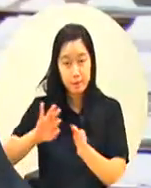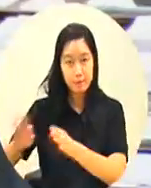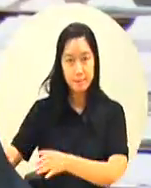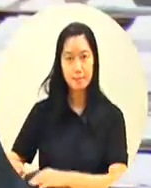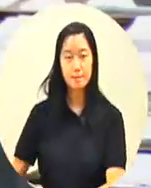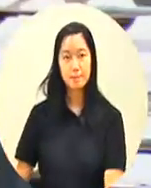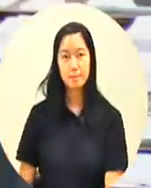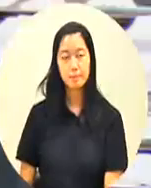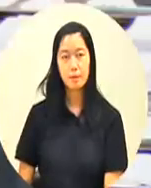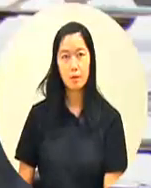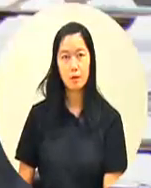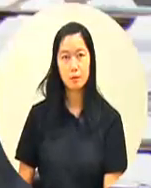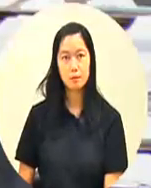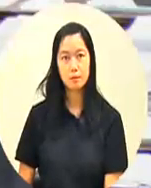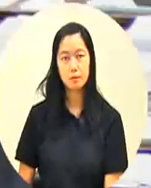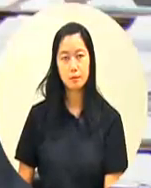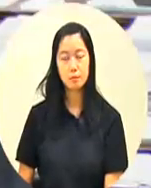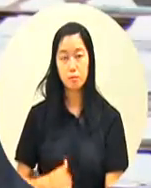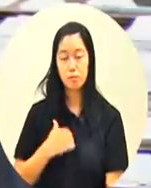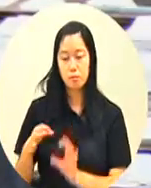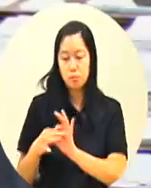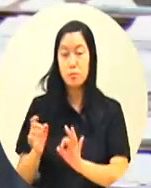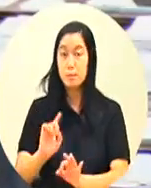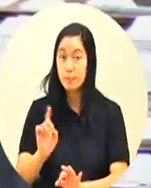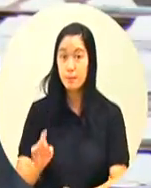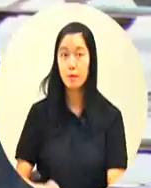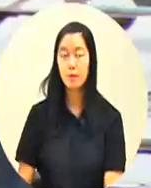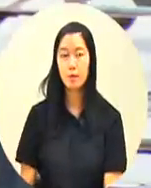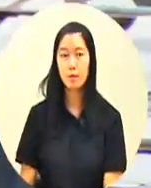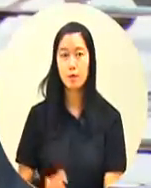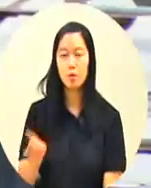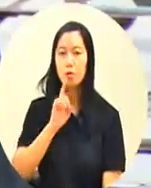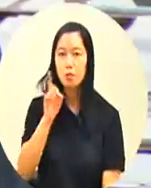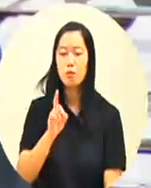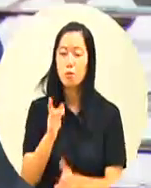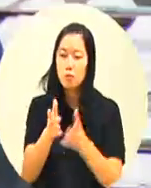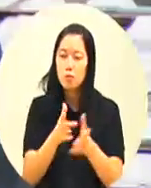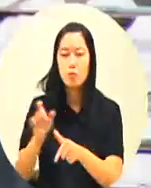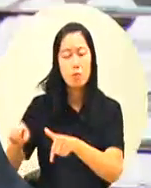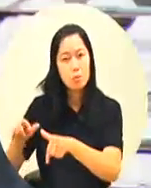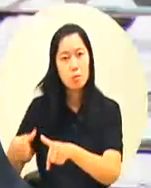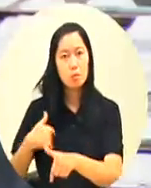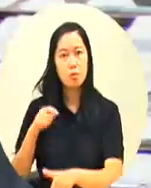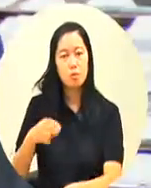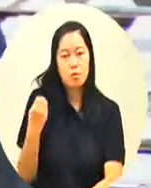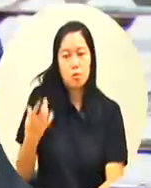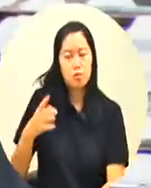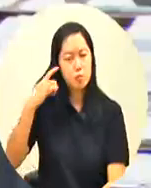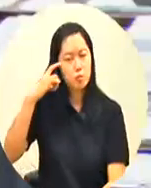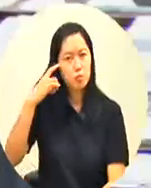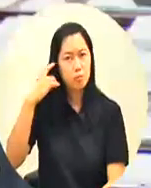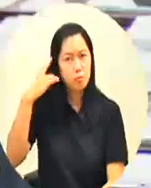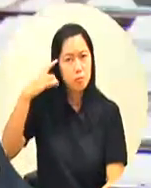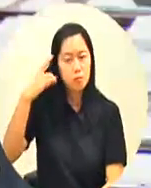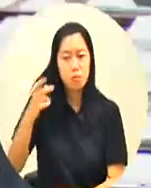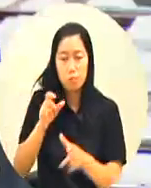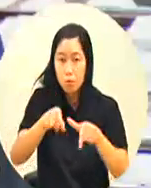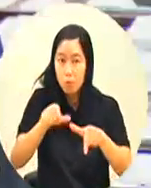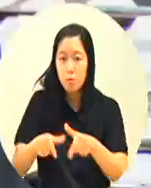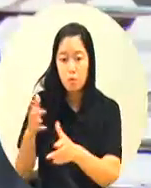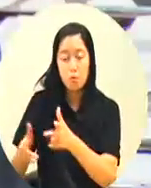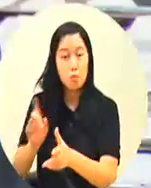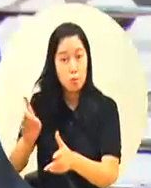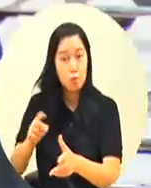实我其实最关心，大家在讲产业，希望新的创新产业，但是新的创新产业进来，当